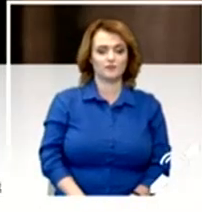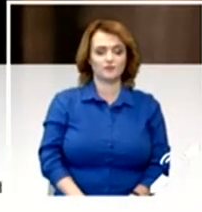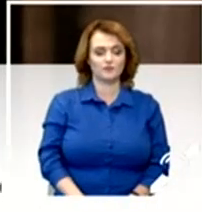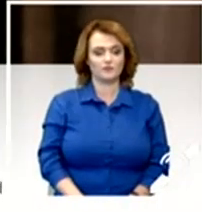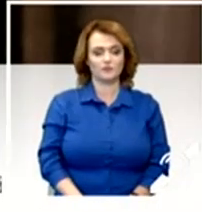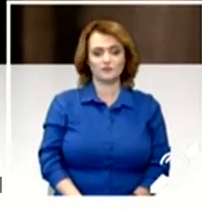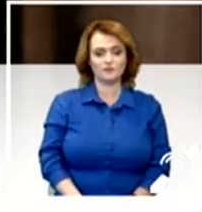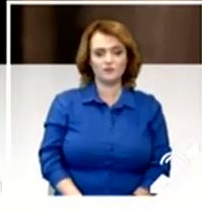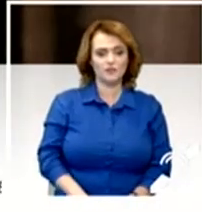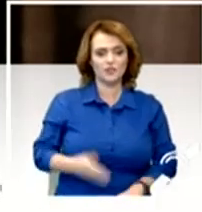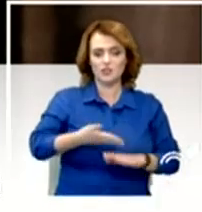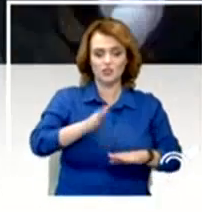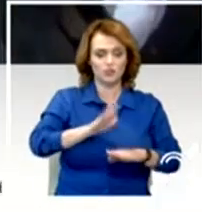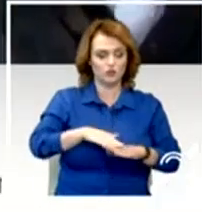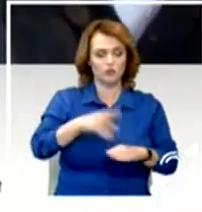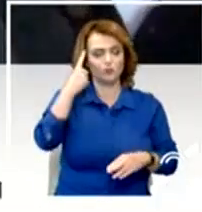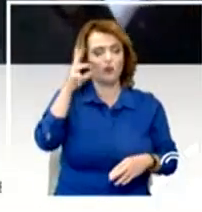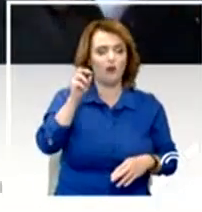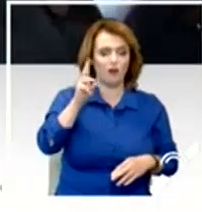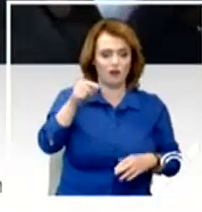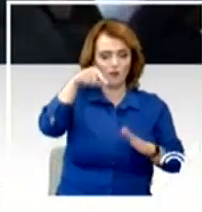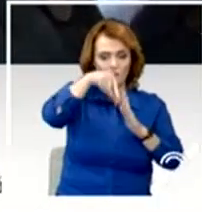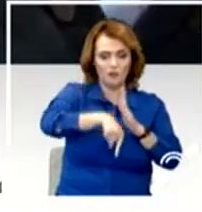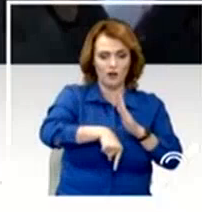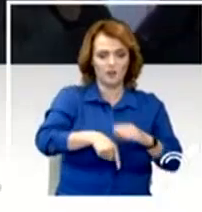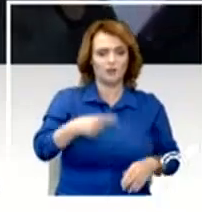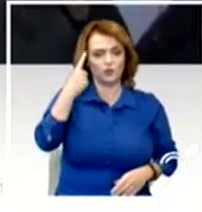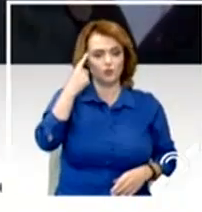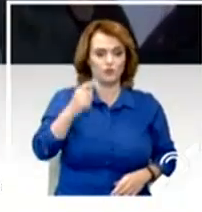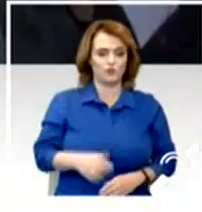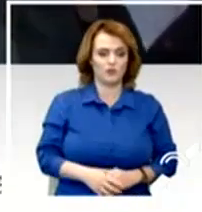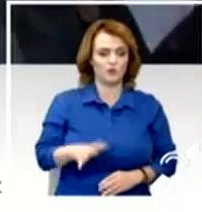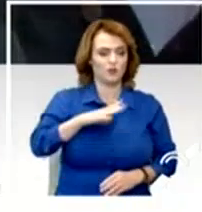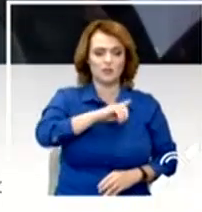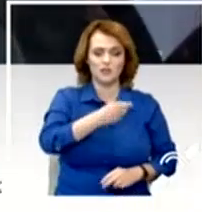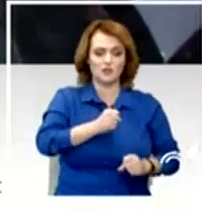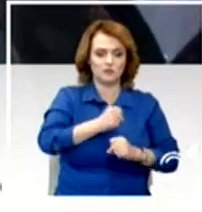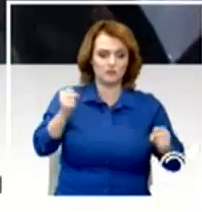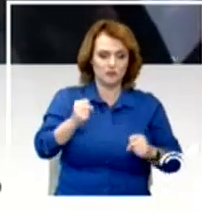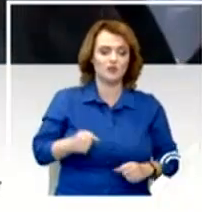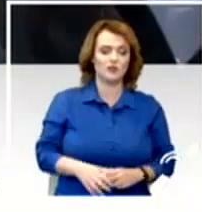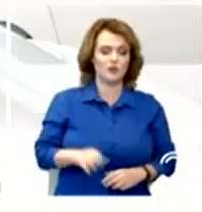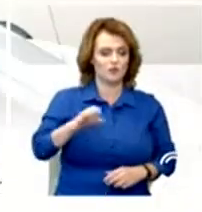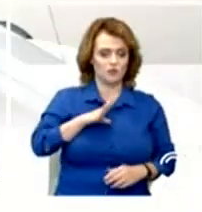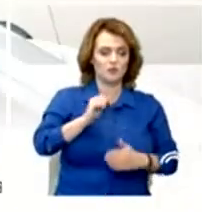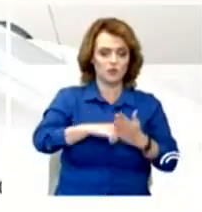Arkadaşlarımızın yapmış olduğu ilk değerlendirmelere göre grizu patlaması olduğu